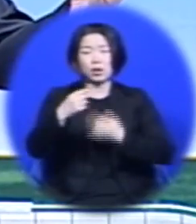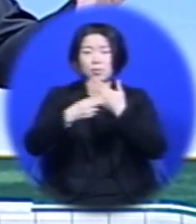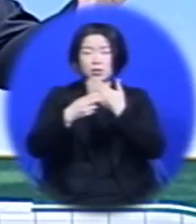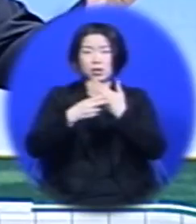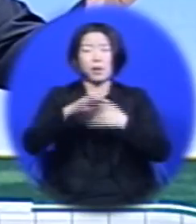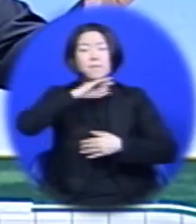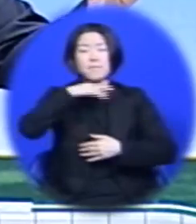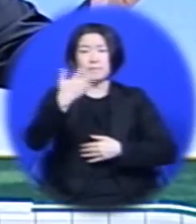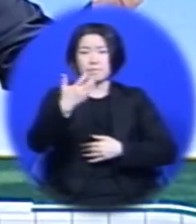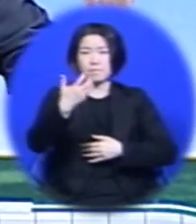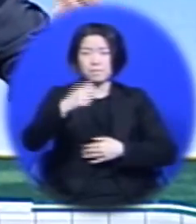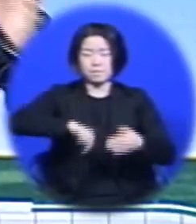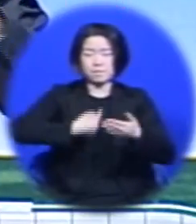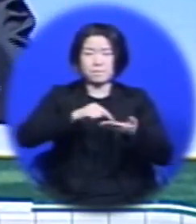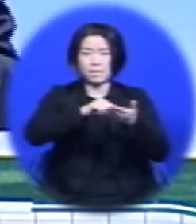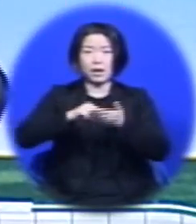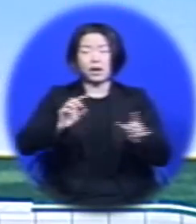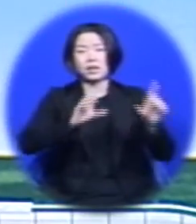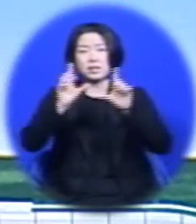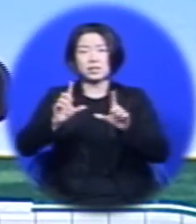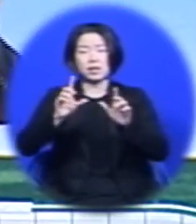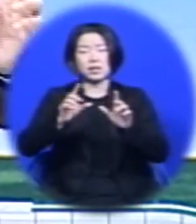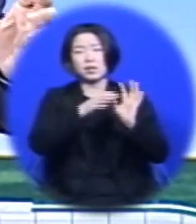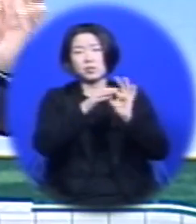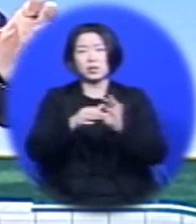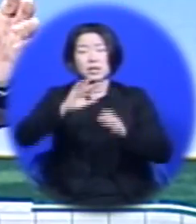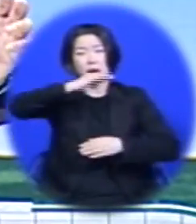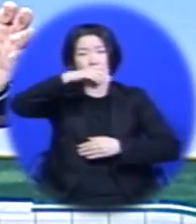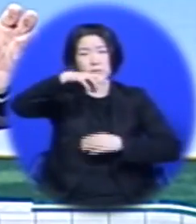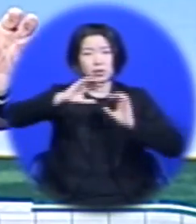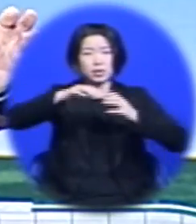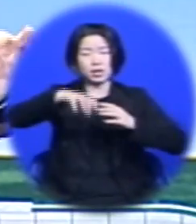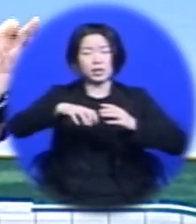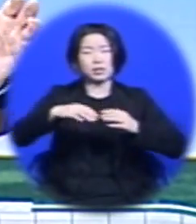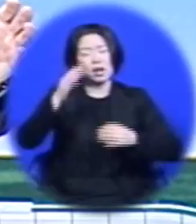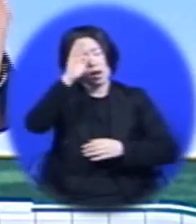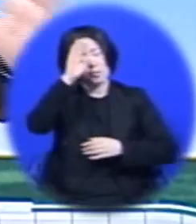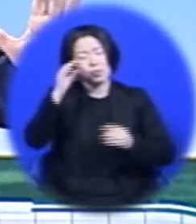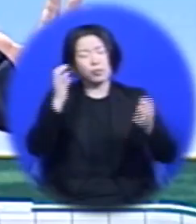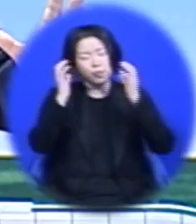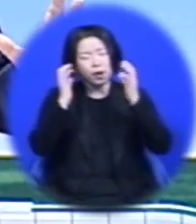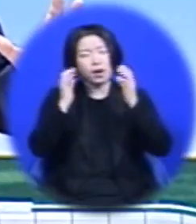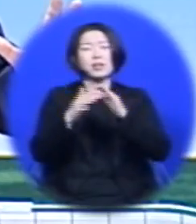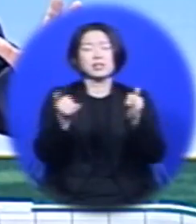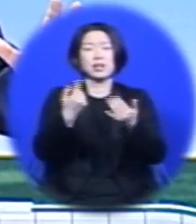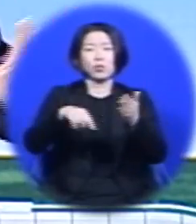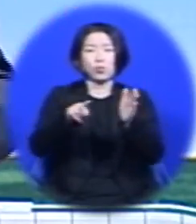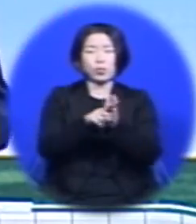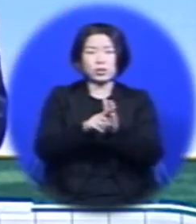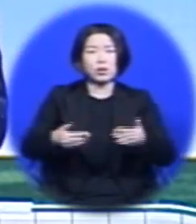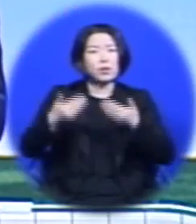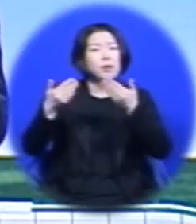되도록 독신으로 지내시면 서 그 아프리카에 있는 병들고 고통당하는 이들을 위해서 헌신 했습니다